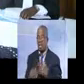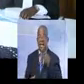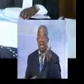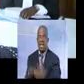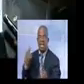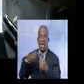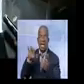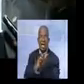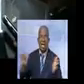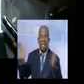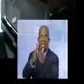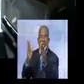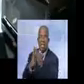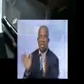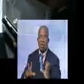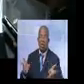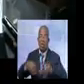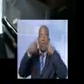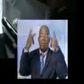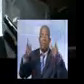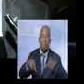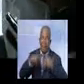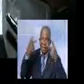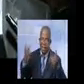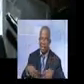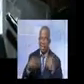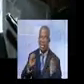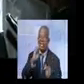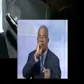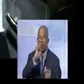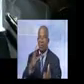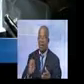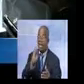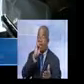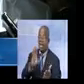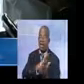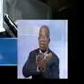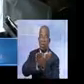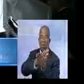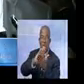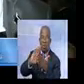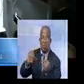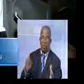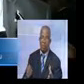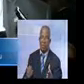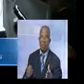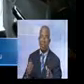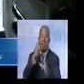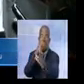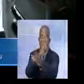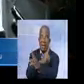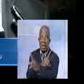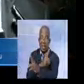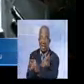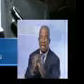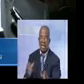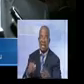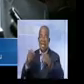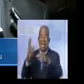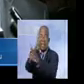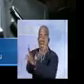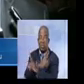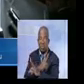des ressources en eau. Les 15 États membres de la CEDEAO ont décidé en décembre 2008 de promouvoir la mise